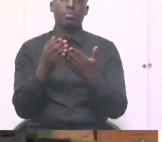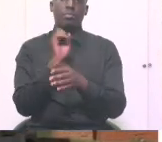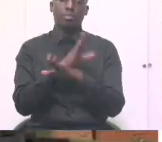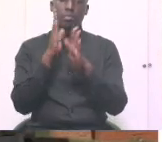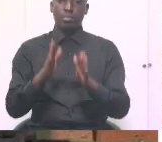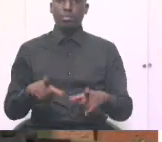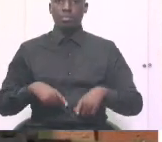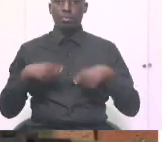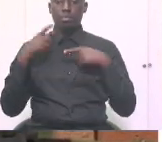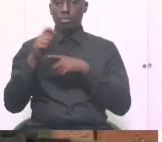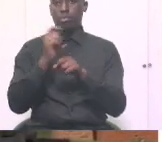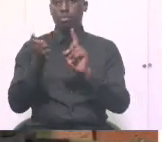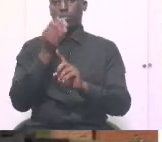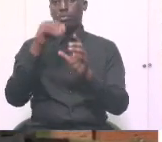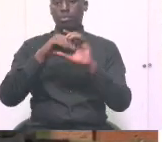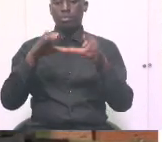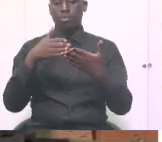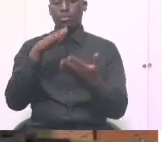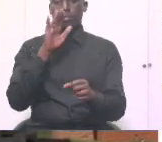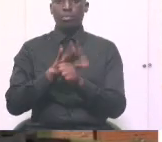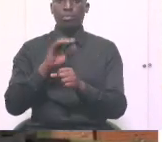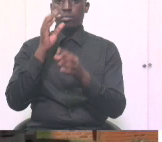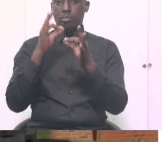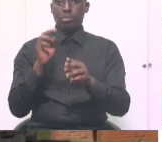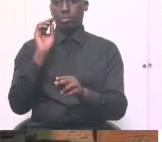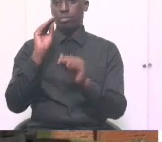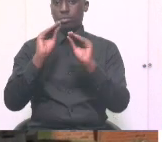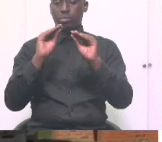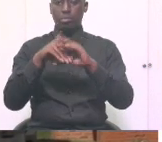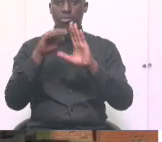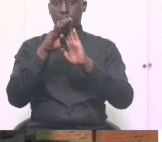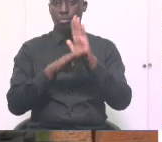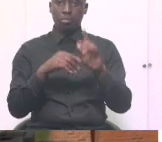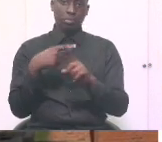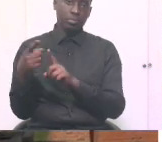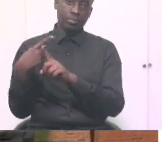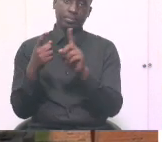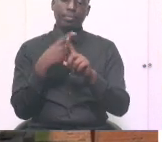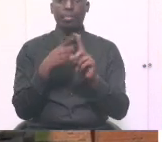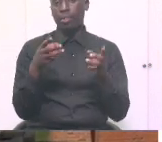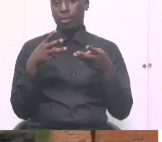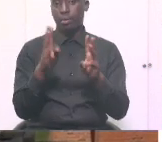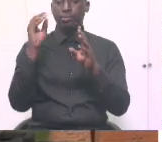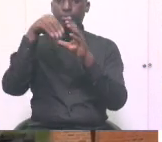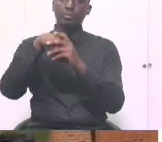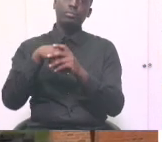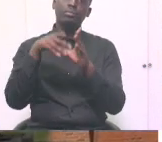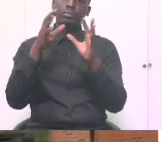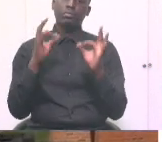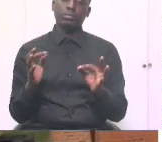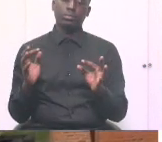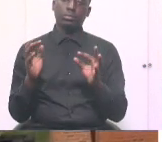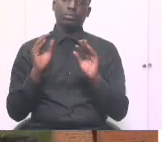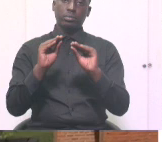bari kubona kuko harimo ibyiciro byinshi harimo ibyo bigishwa muri porogaramu zitandukanye ariko kuko nyine hakazamo n'iki kintu